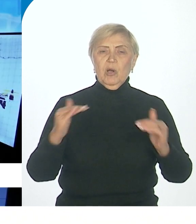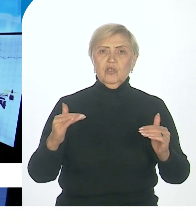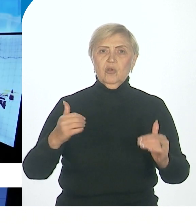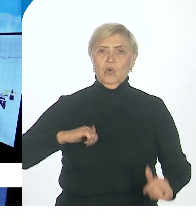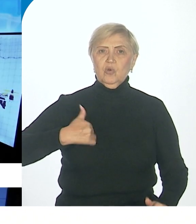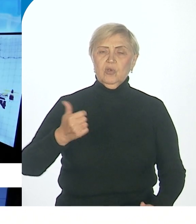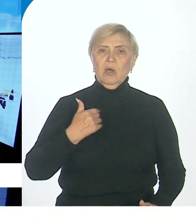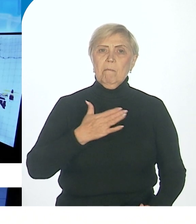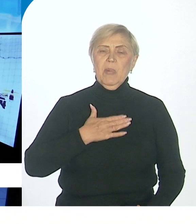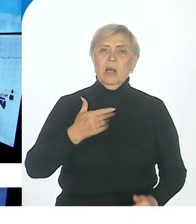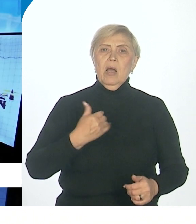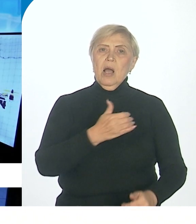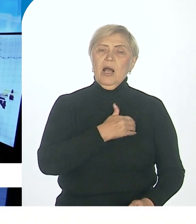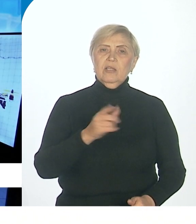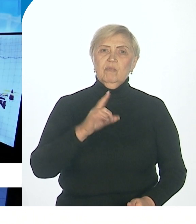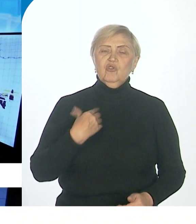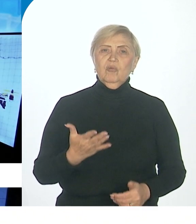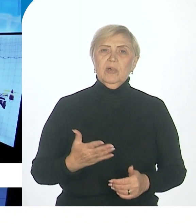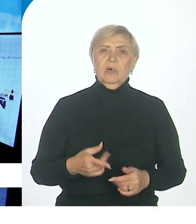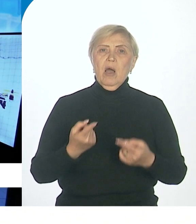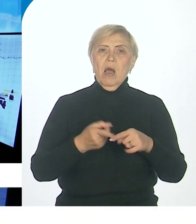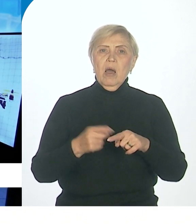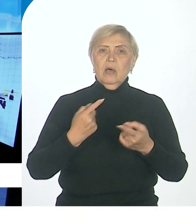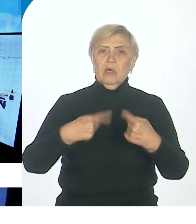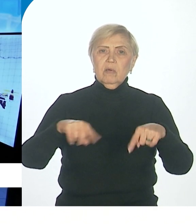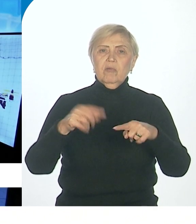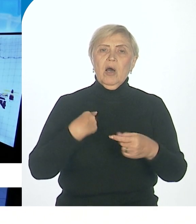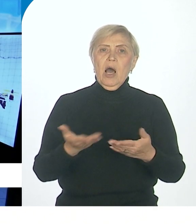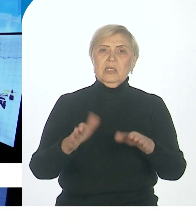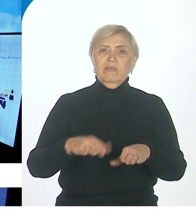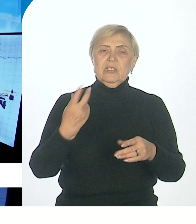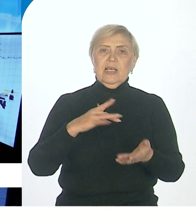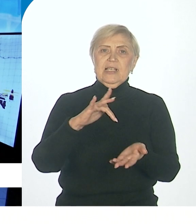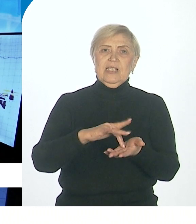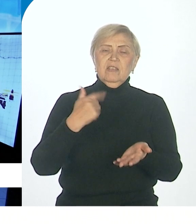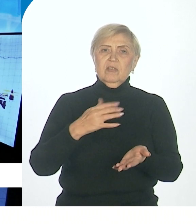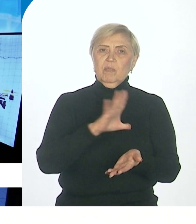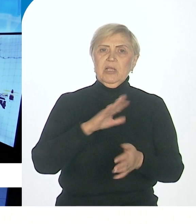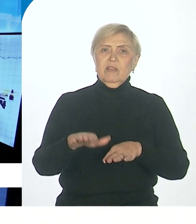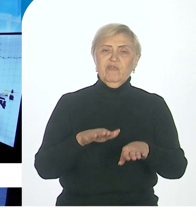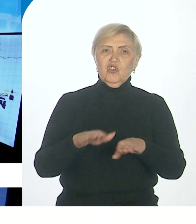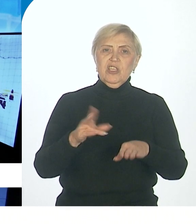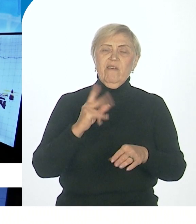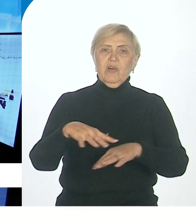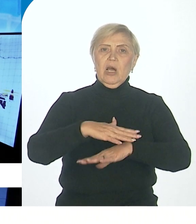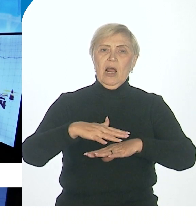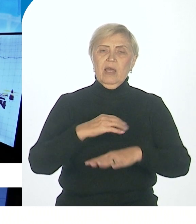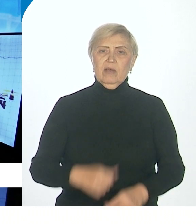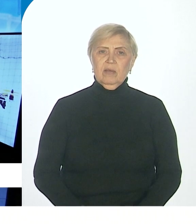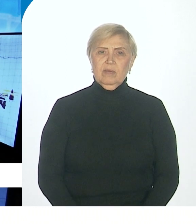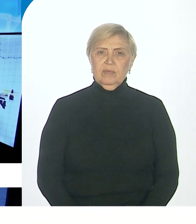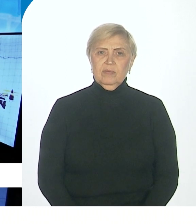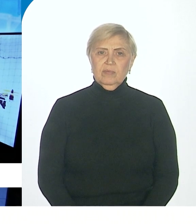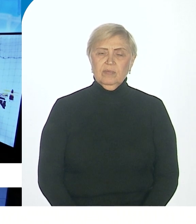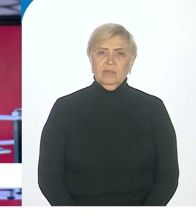гордость. И мы хотим, чтобы «Кванториум» оставался и центром БПЛА-движения в крае таким. Ну, я,